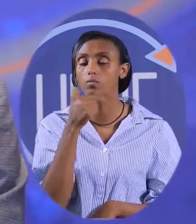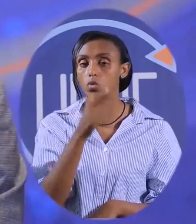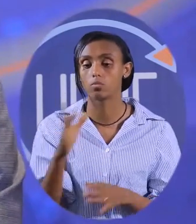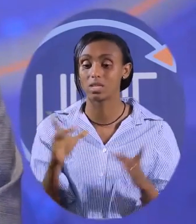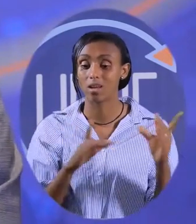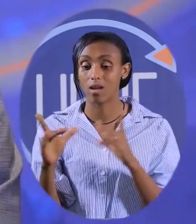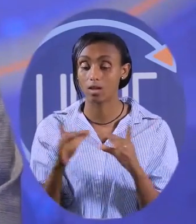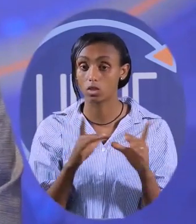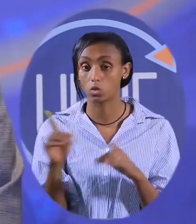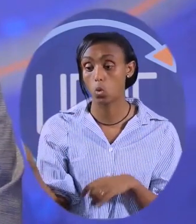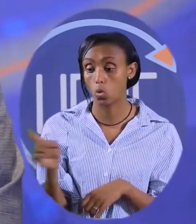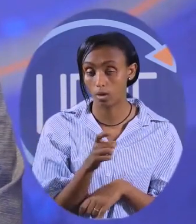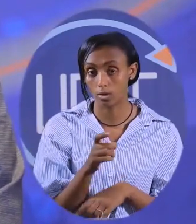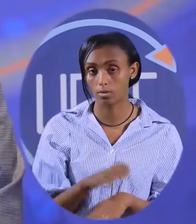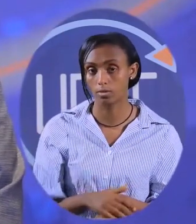የሚከራከሩ ከሆነ